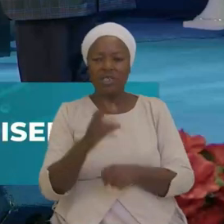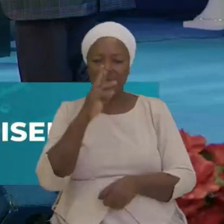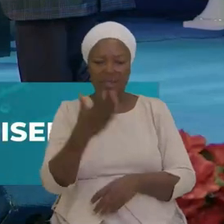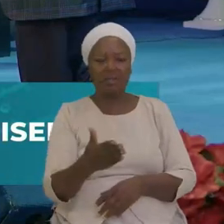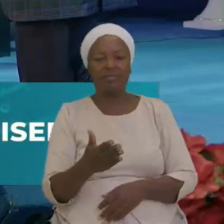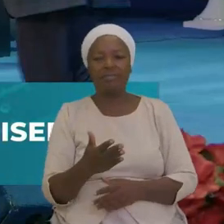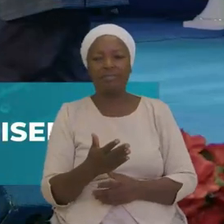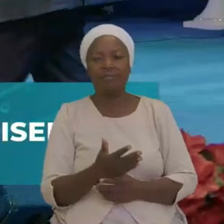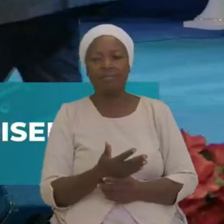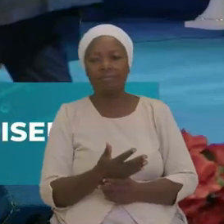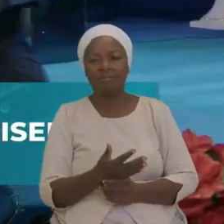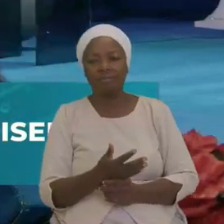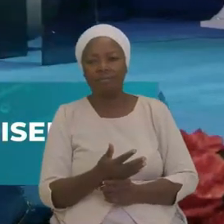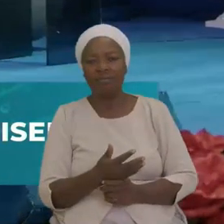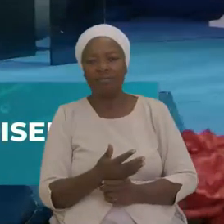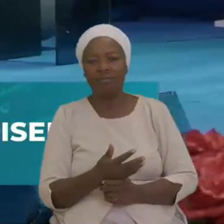là.